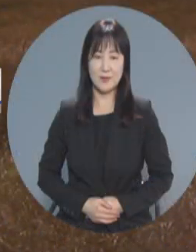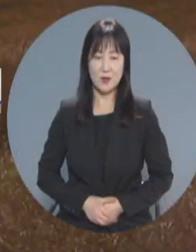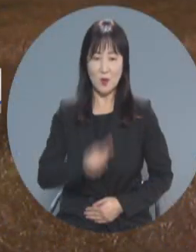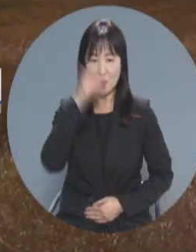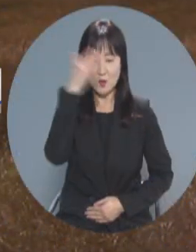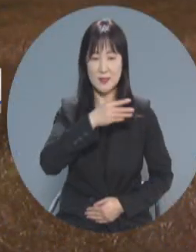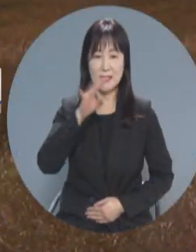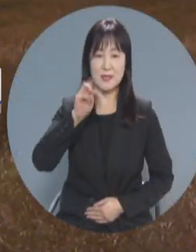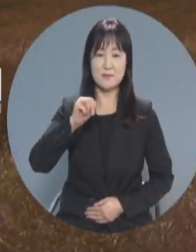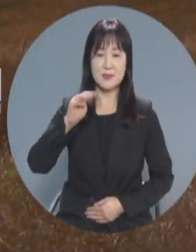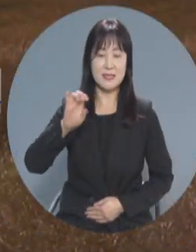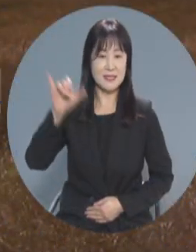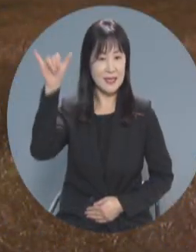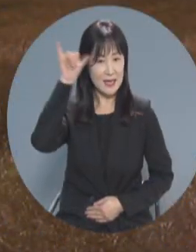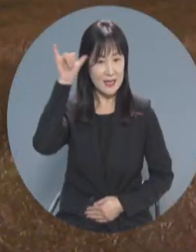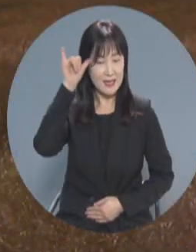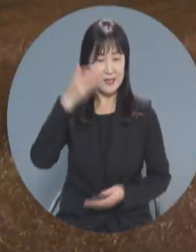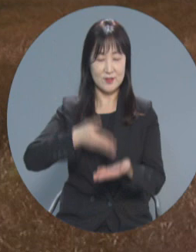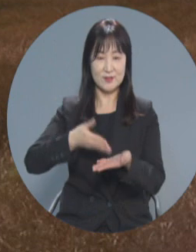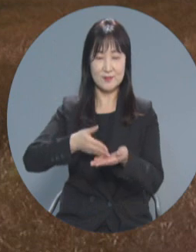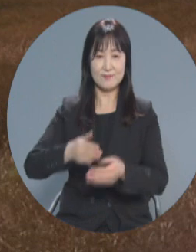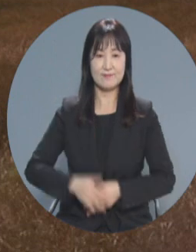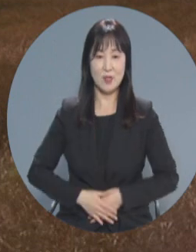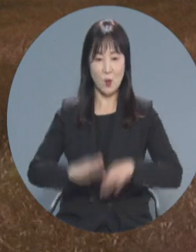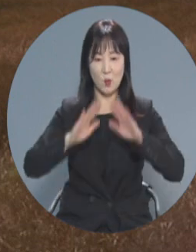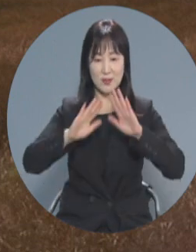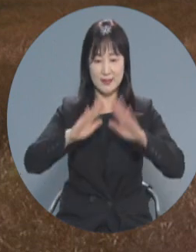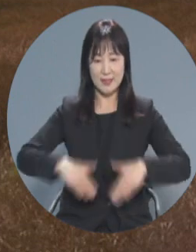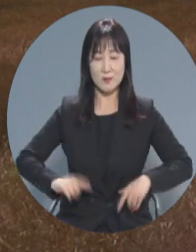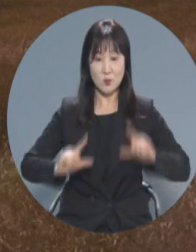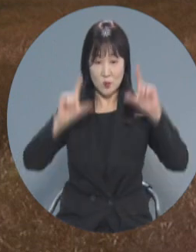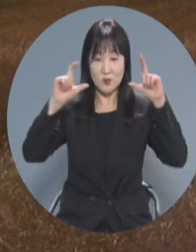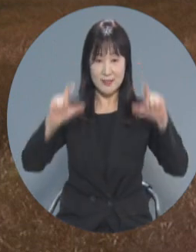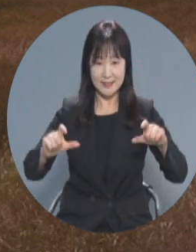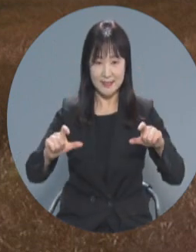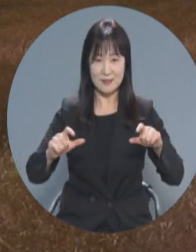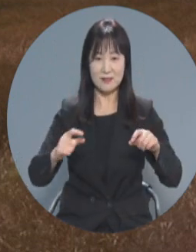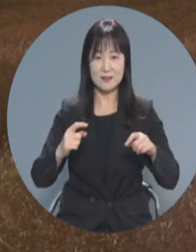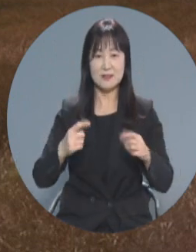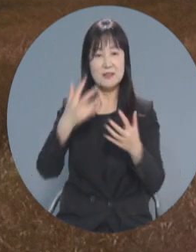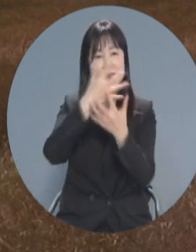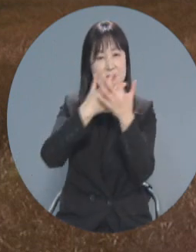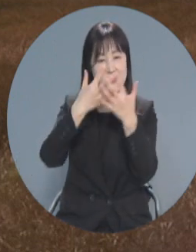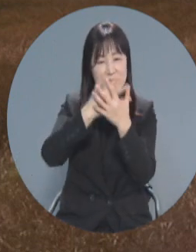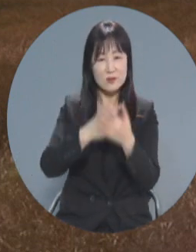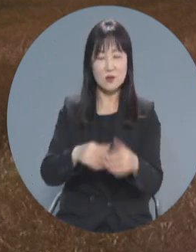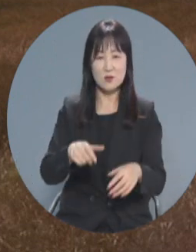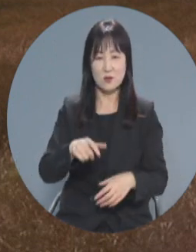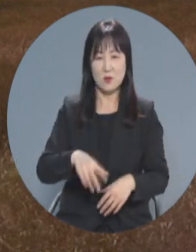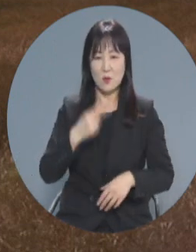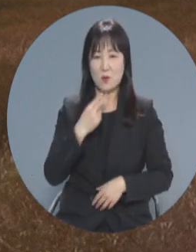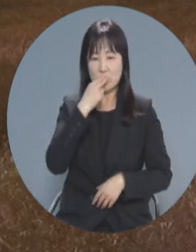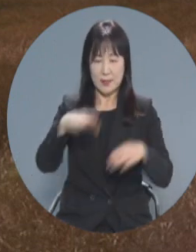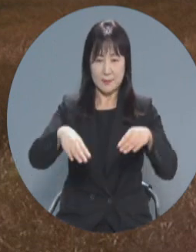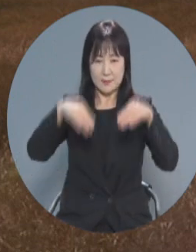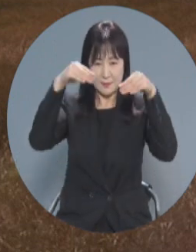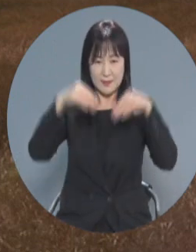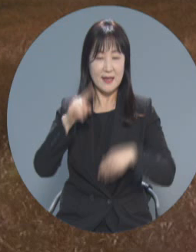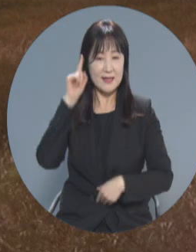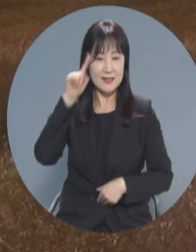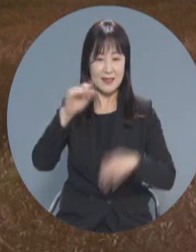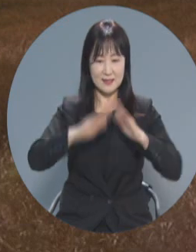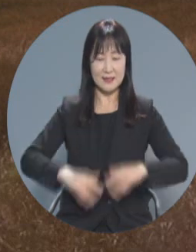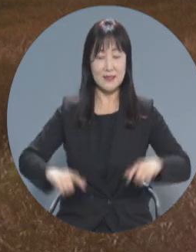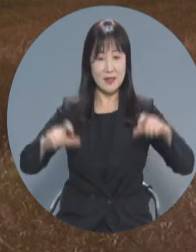여수 mbc 에 이어 이 내일의 날씨 입니다 오늘 전남 동부 지역은 대체로 해고 대개가 매우 건조 했는데요 내일 전남